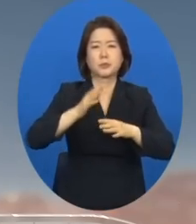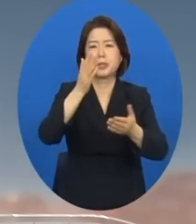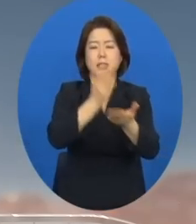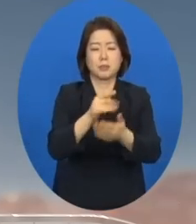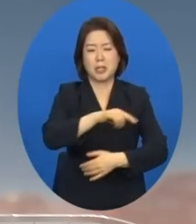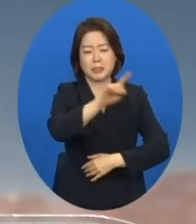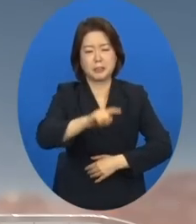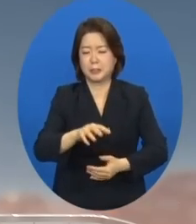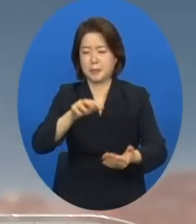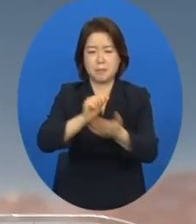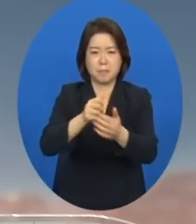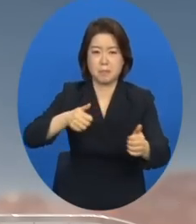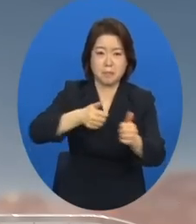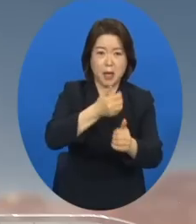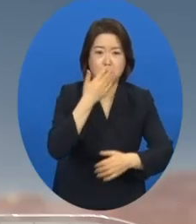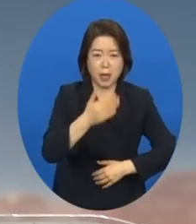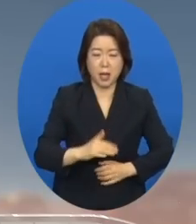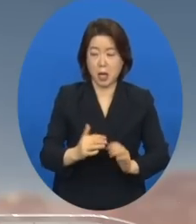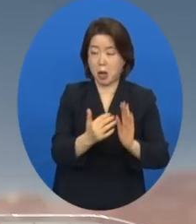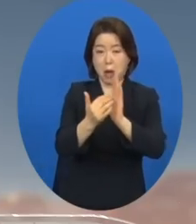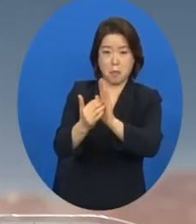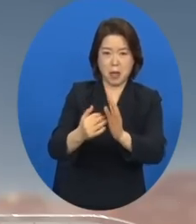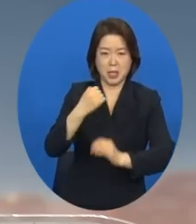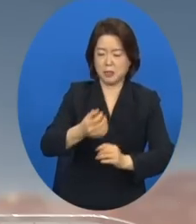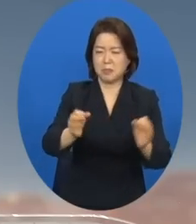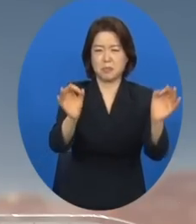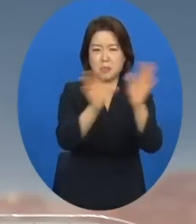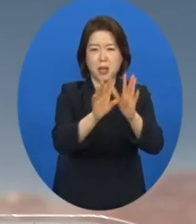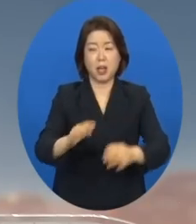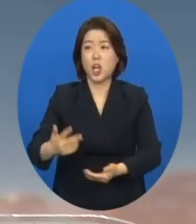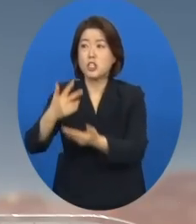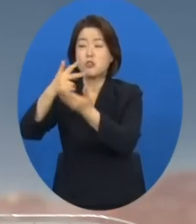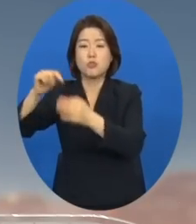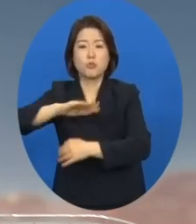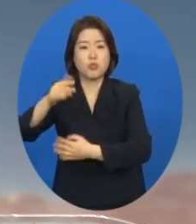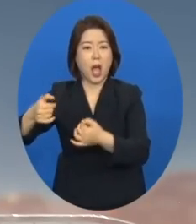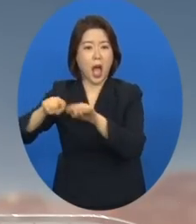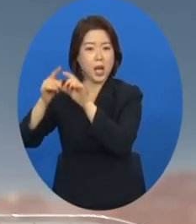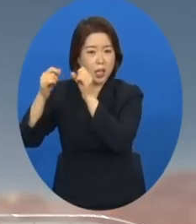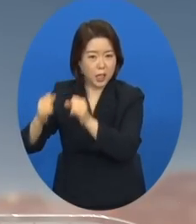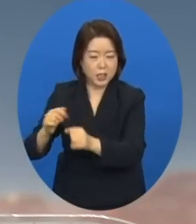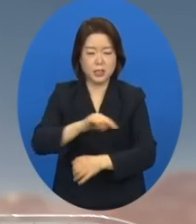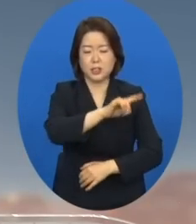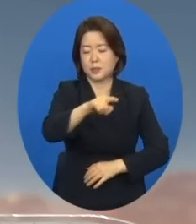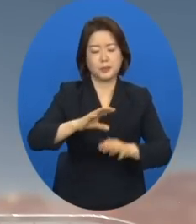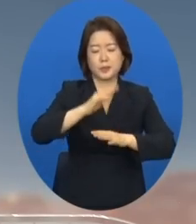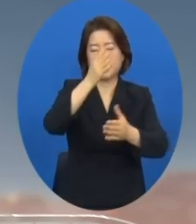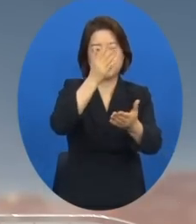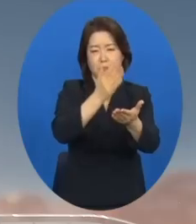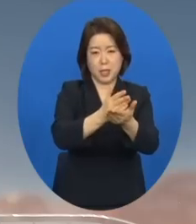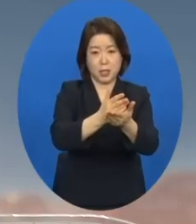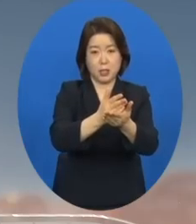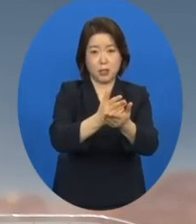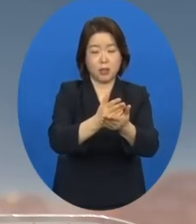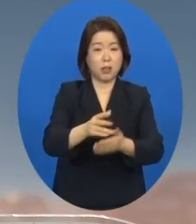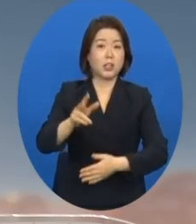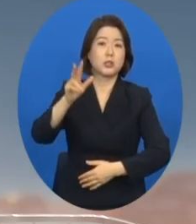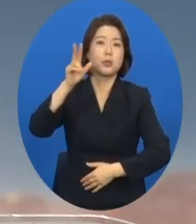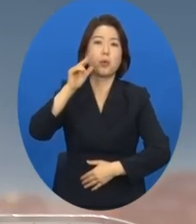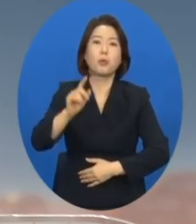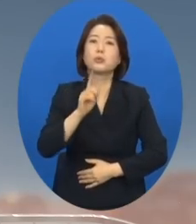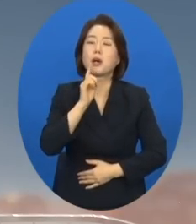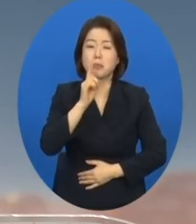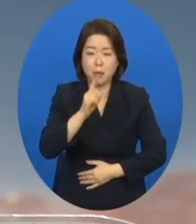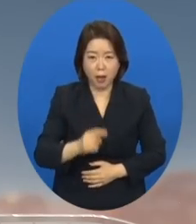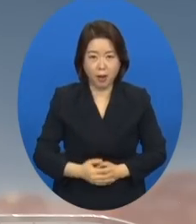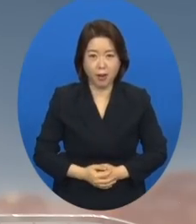그들의 방어력은 사라졌습니다 주님께서 우리와 함께 있으니 그들을 두려워하지 마십시오 여호수아가 한 말이에요